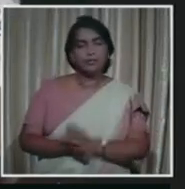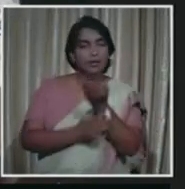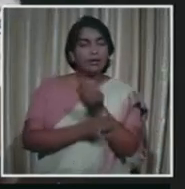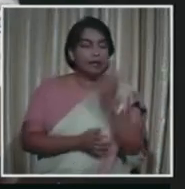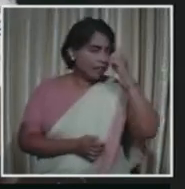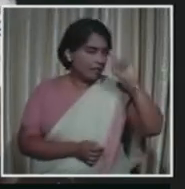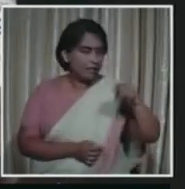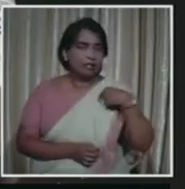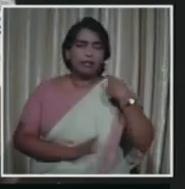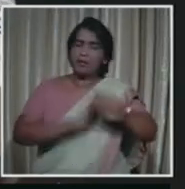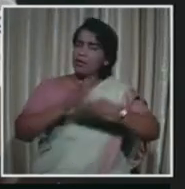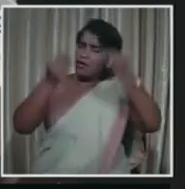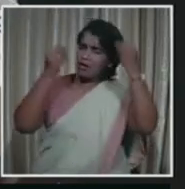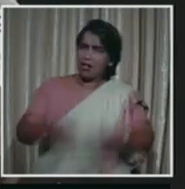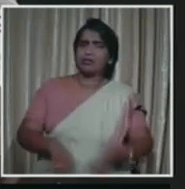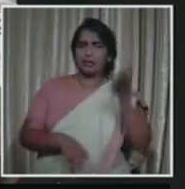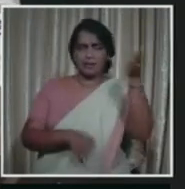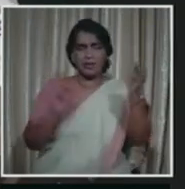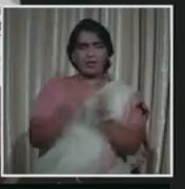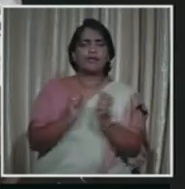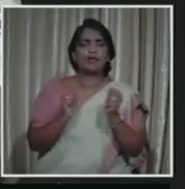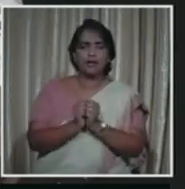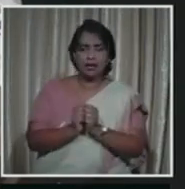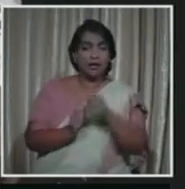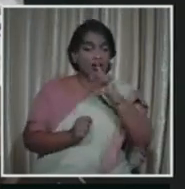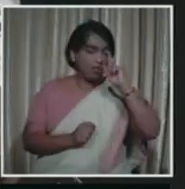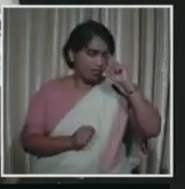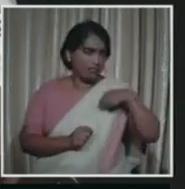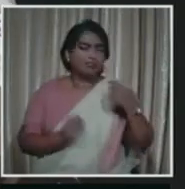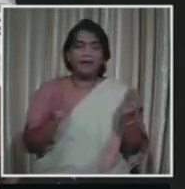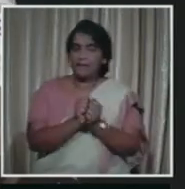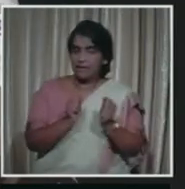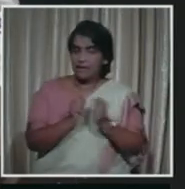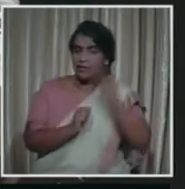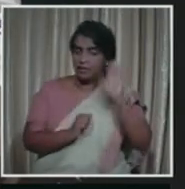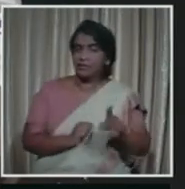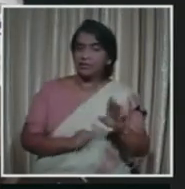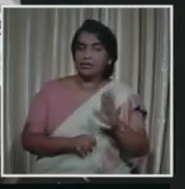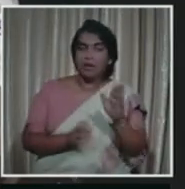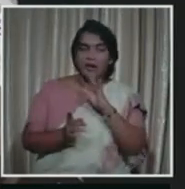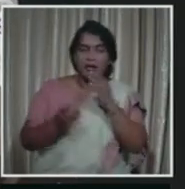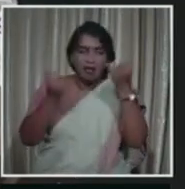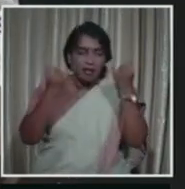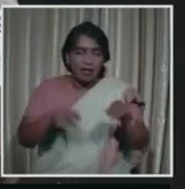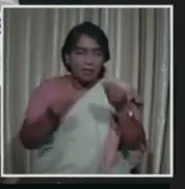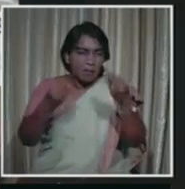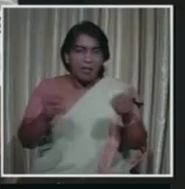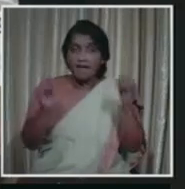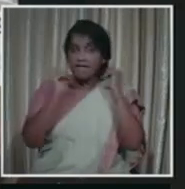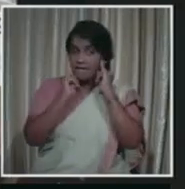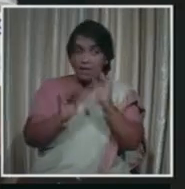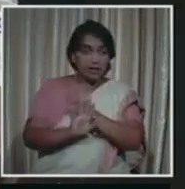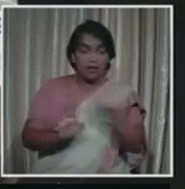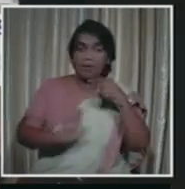හිතාමතාම මේ රට වටලා තියෙනවා මේක හිතාමතාම කරපු නිකම් පොඩි වරදක් නෙමෙයි මේ